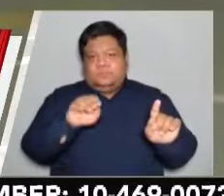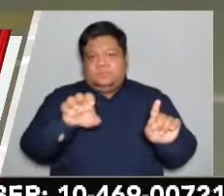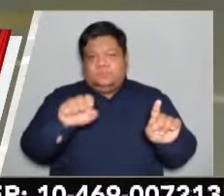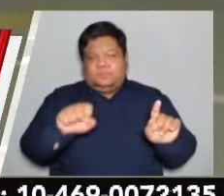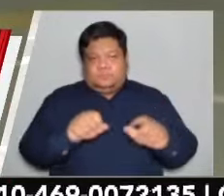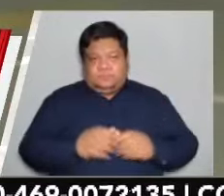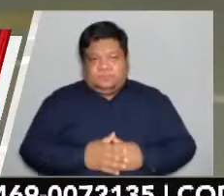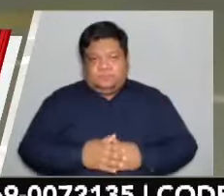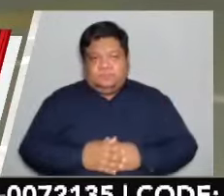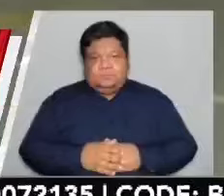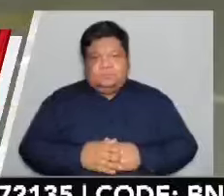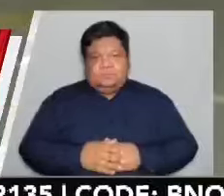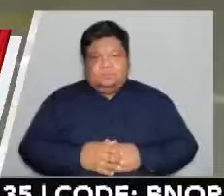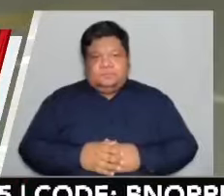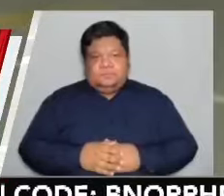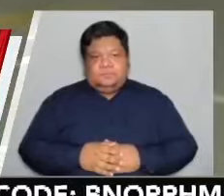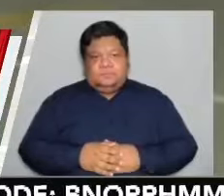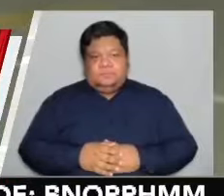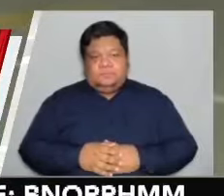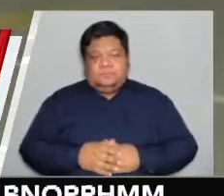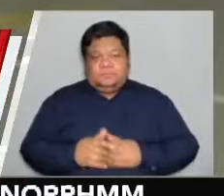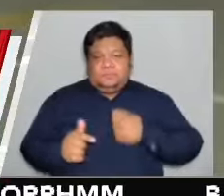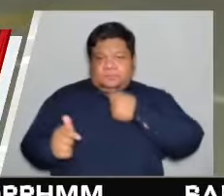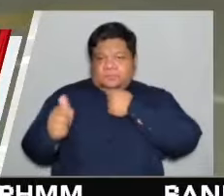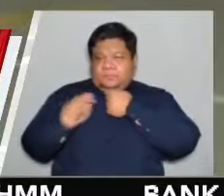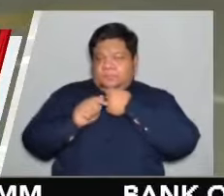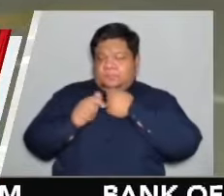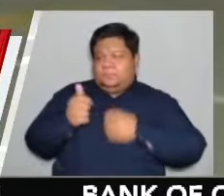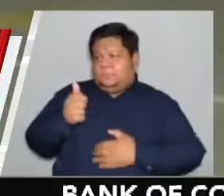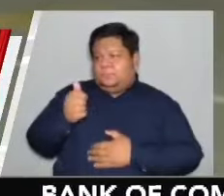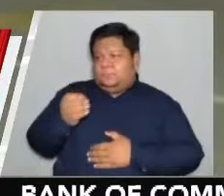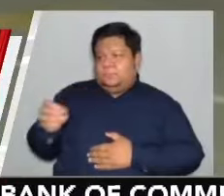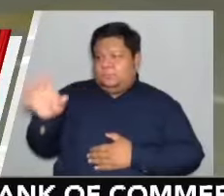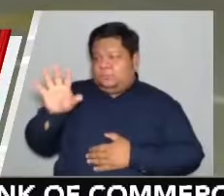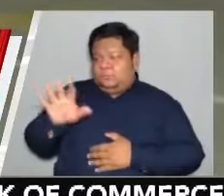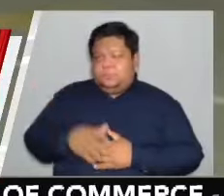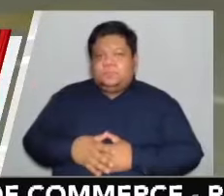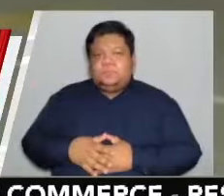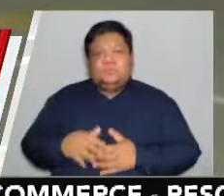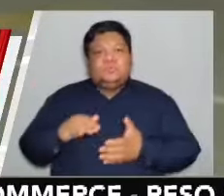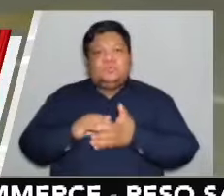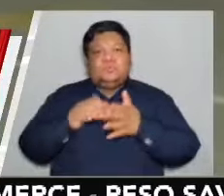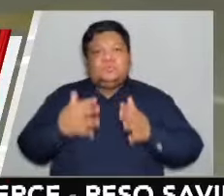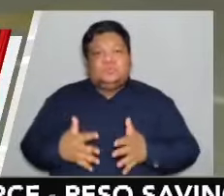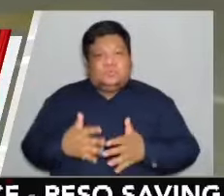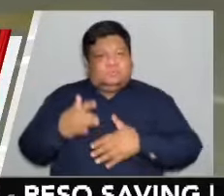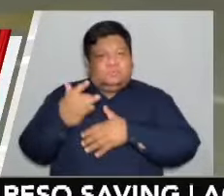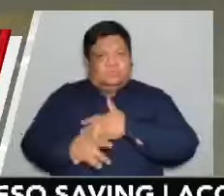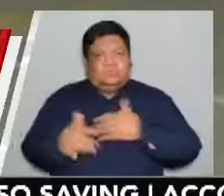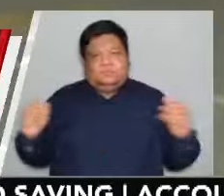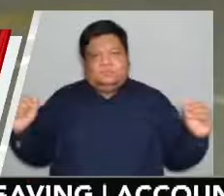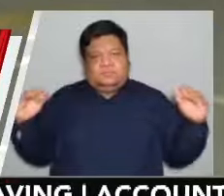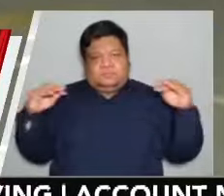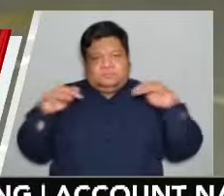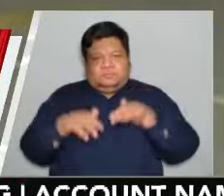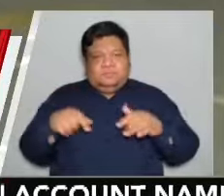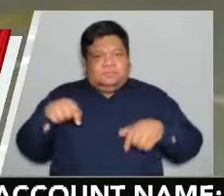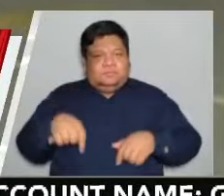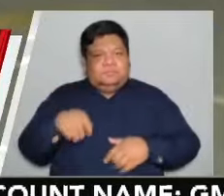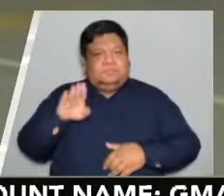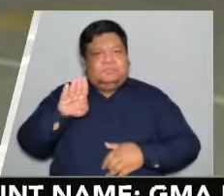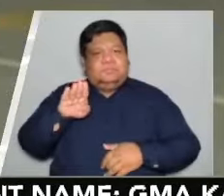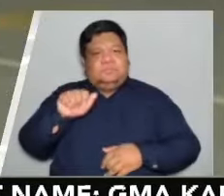James van Good morning Maagang dumating yung mga estudyante rito sa Batasan Hills na National High School para sa pagsisimula ng school year